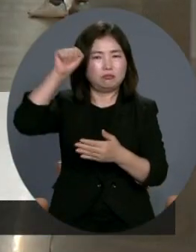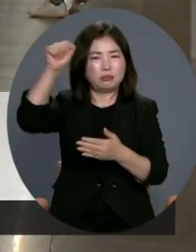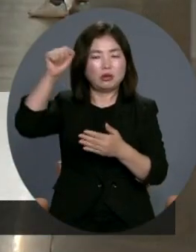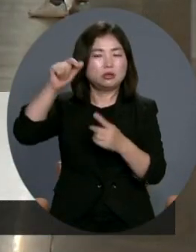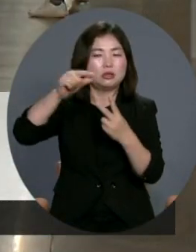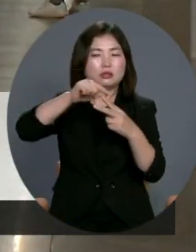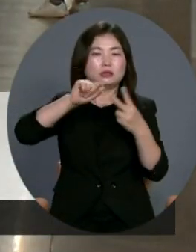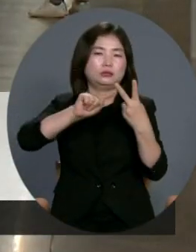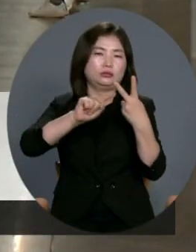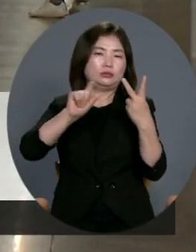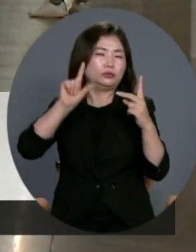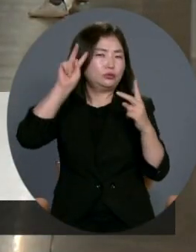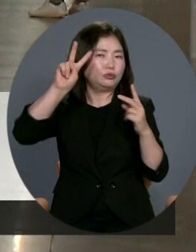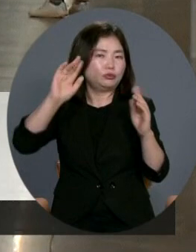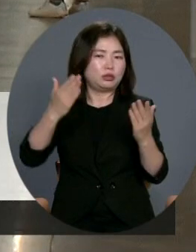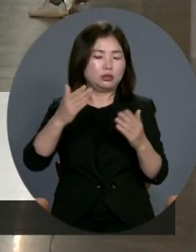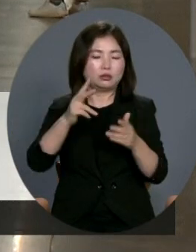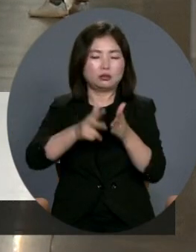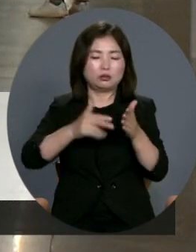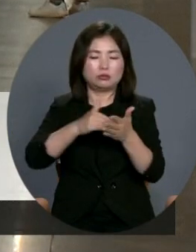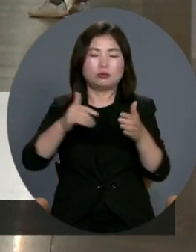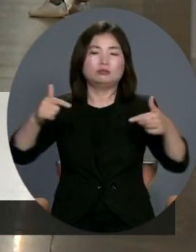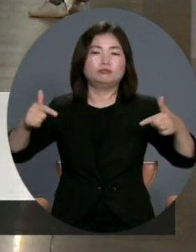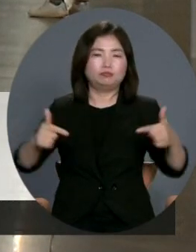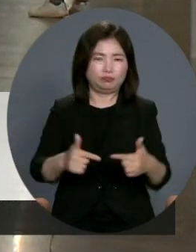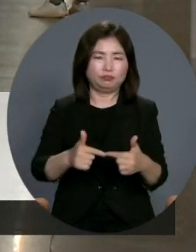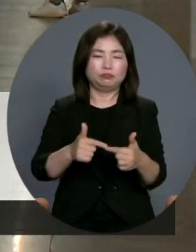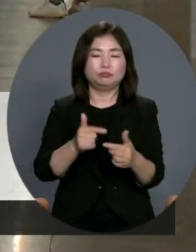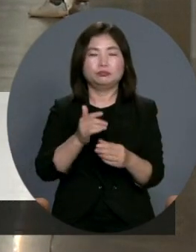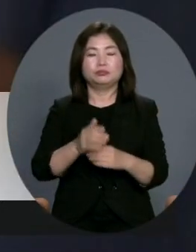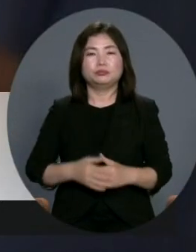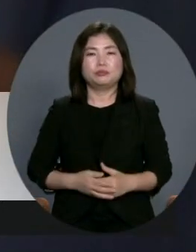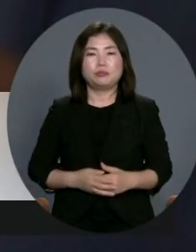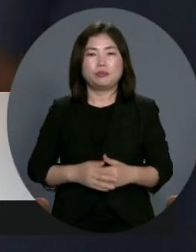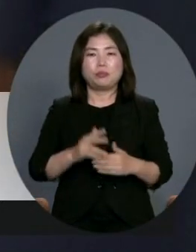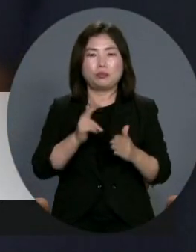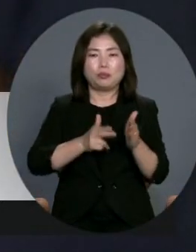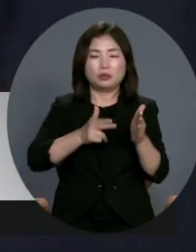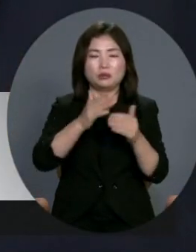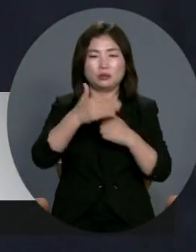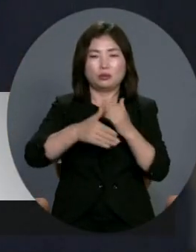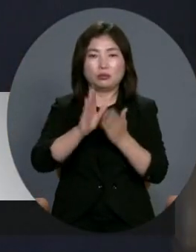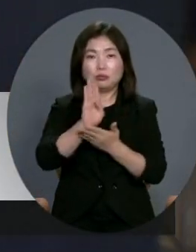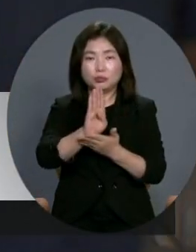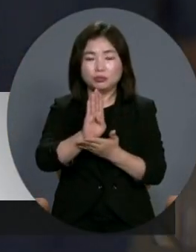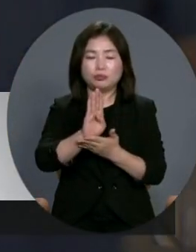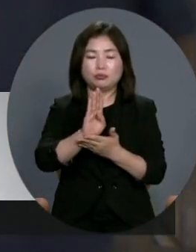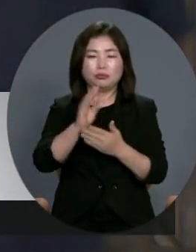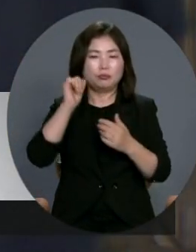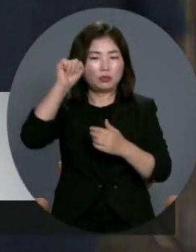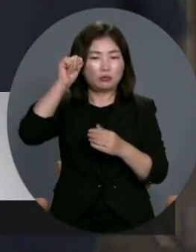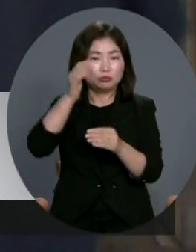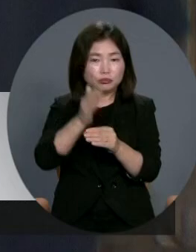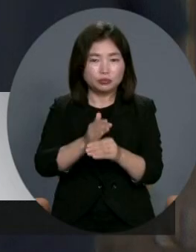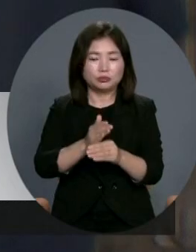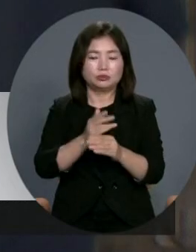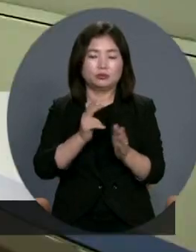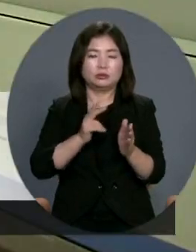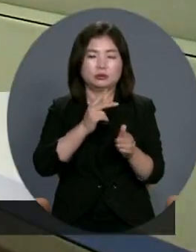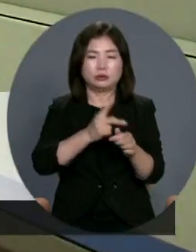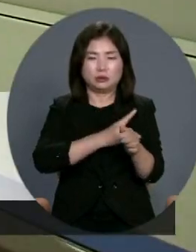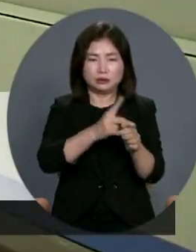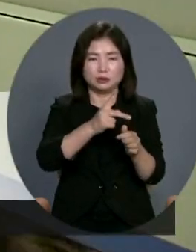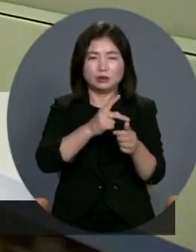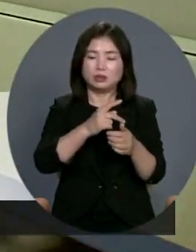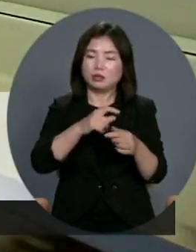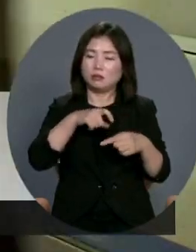돌입한지 이틀째를 맞아 열차가 감축 운행되고 있습니다 코레일 대구 경북본부는 파업 기관 관내의 KTX